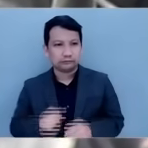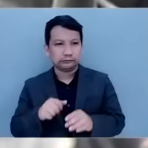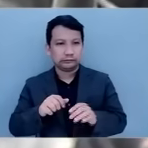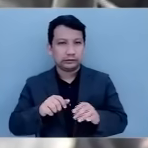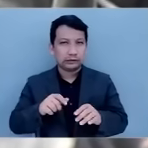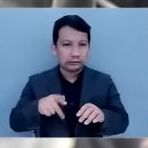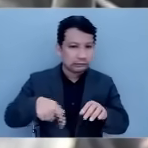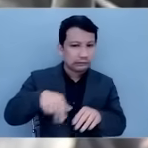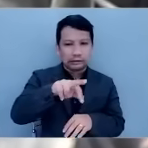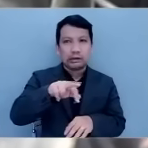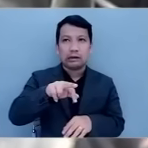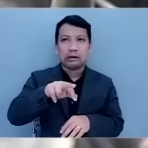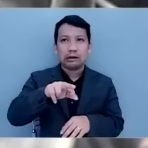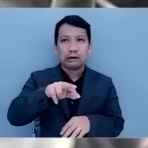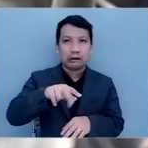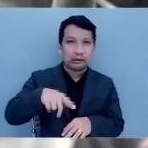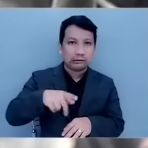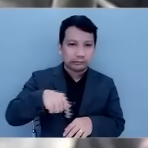tadyak,